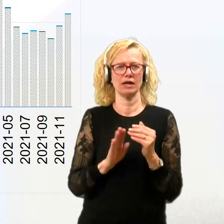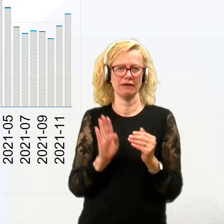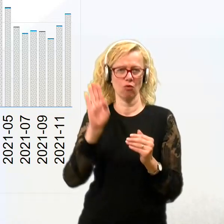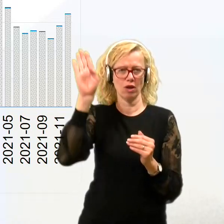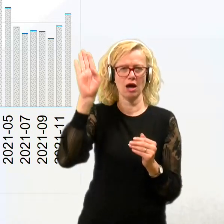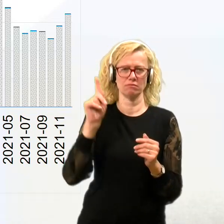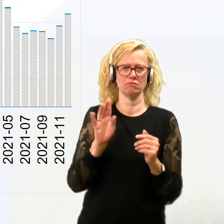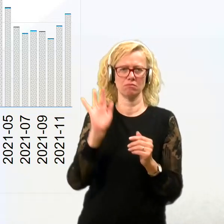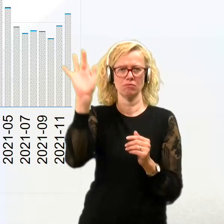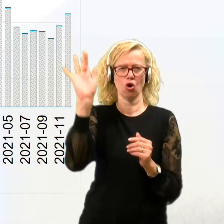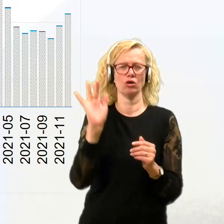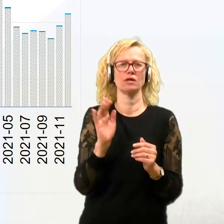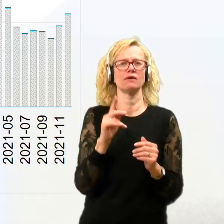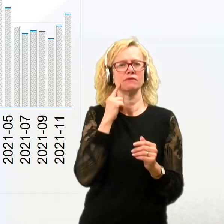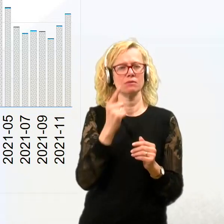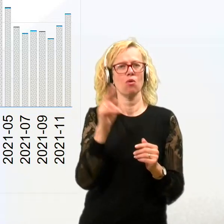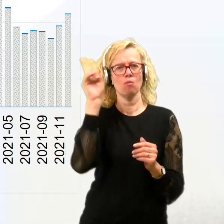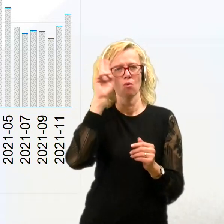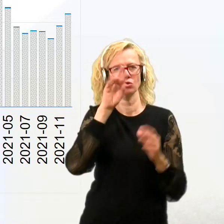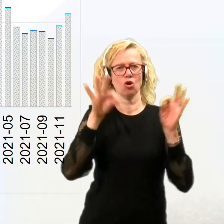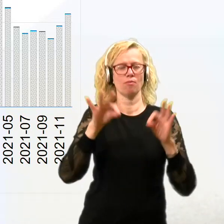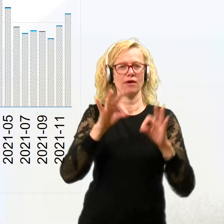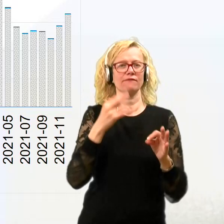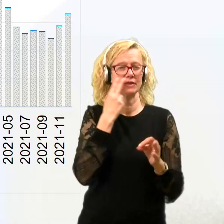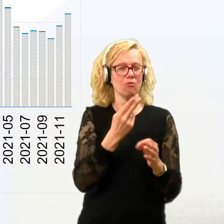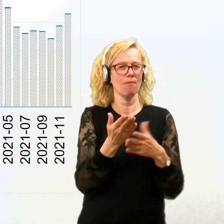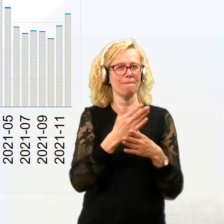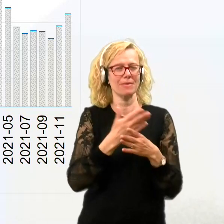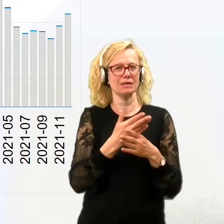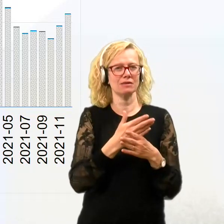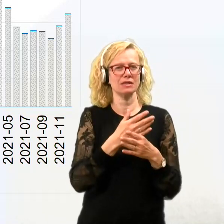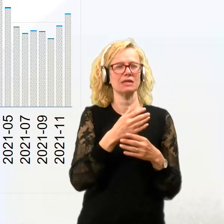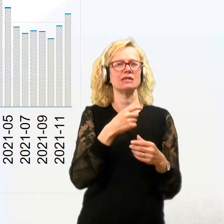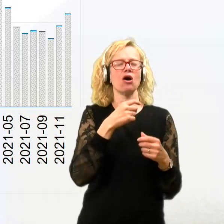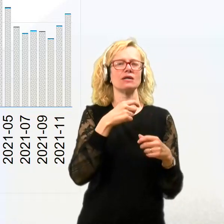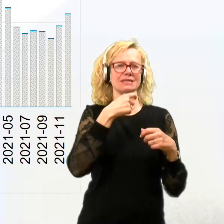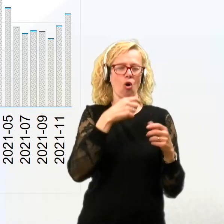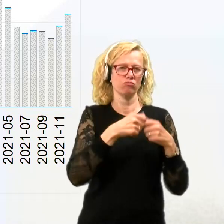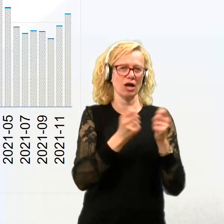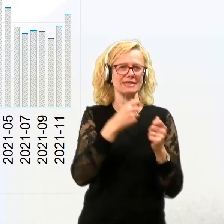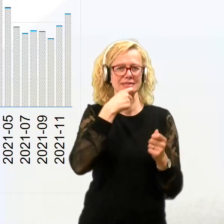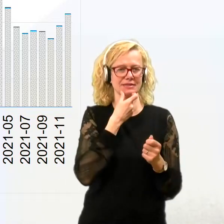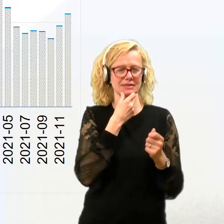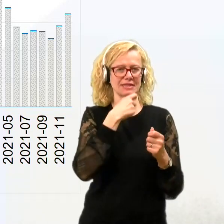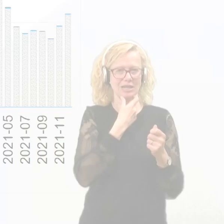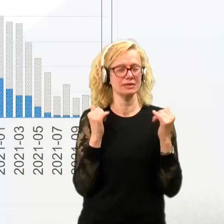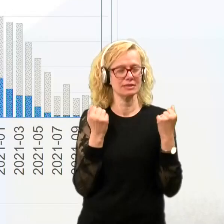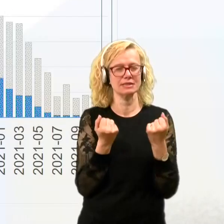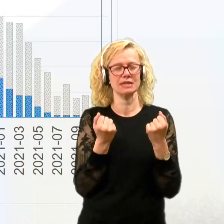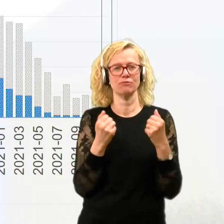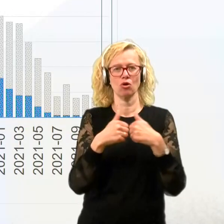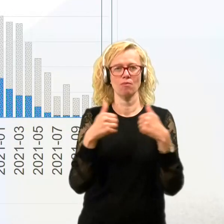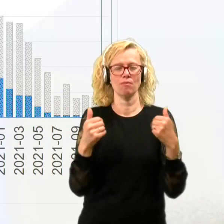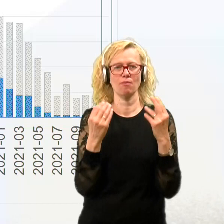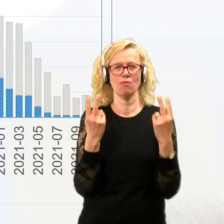število primerov, pa je s to modro obarvanostjo vidno, da med oskrbovanci domov starejših občanov ta delež ne narašča. Kar